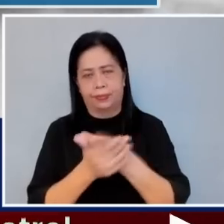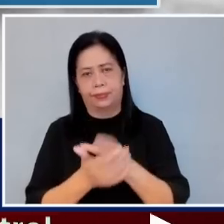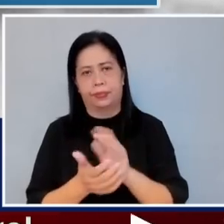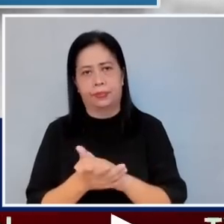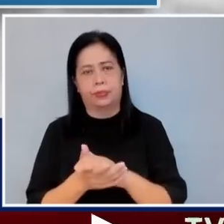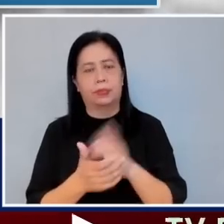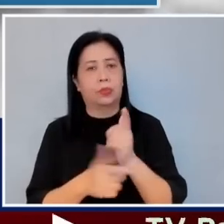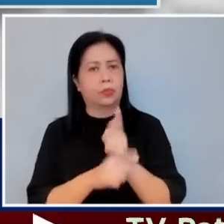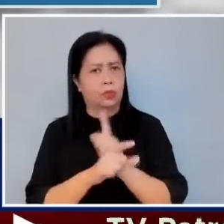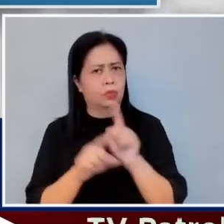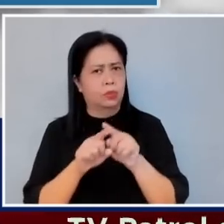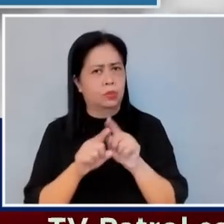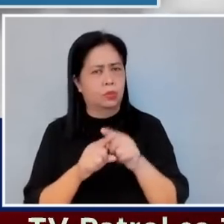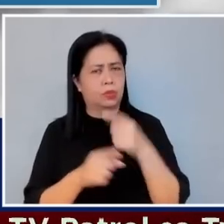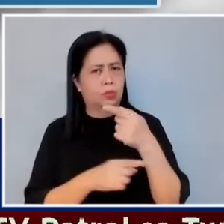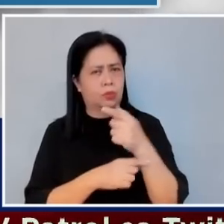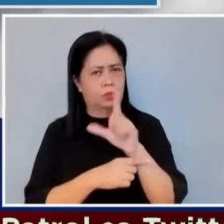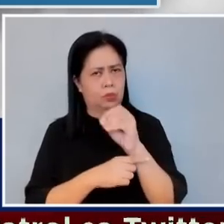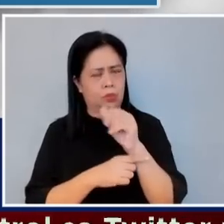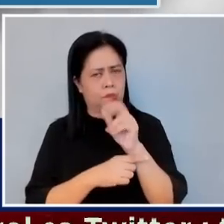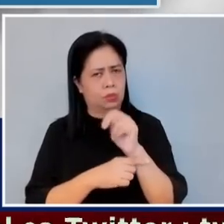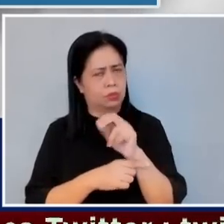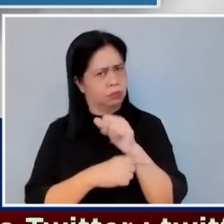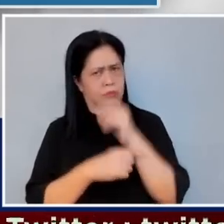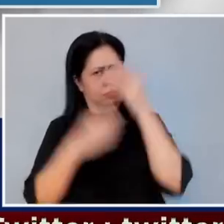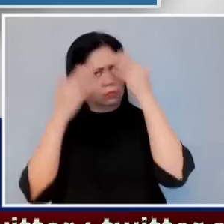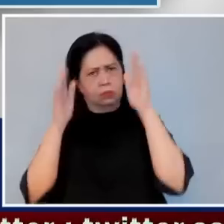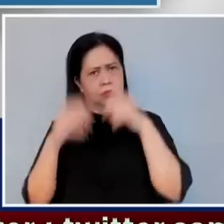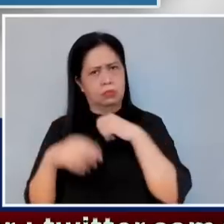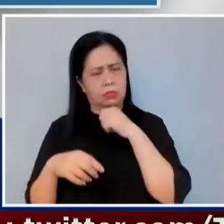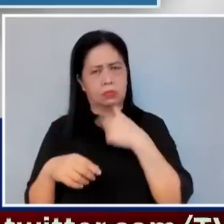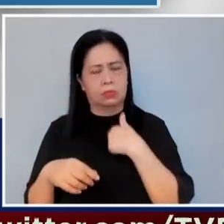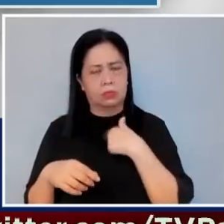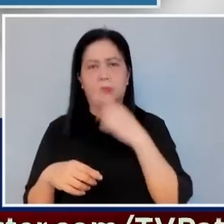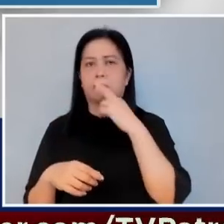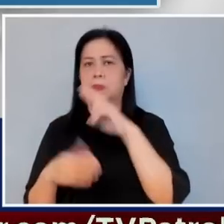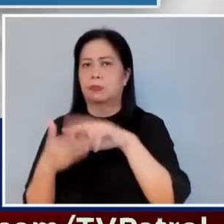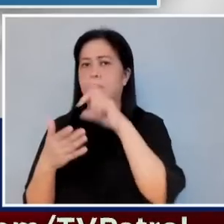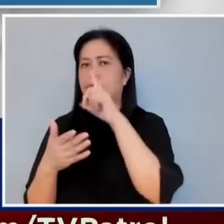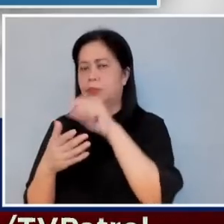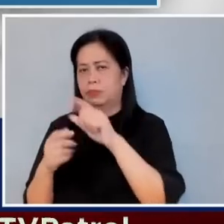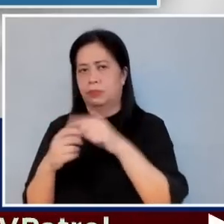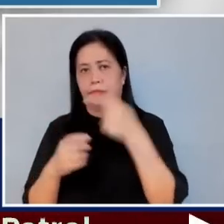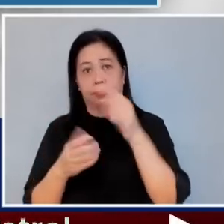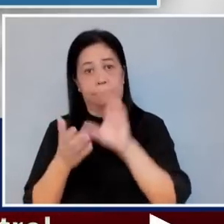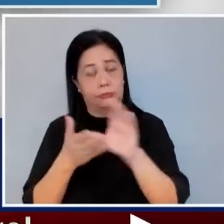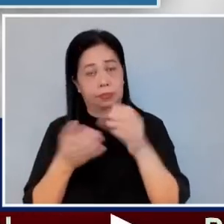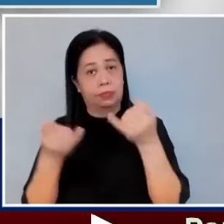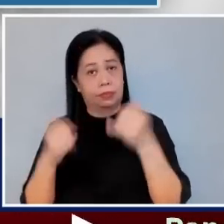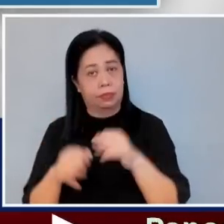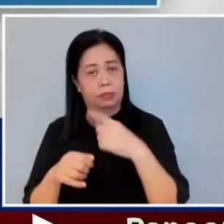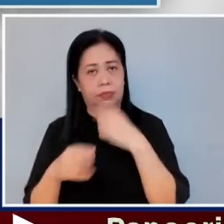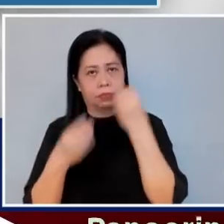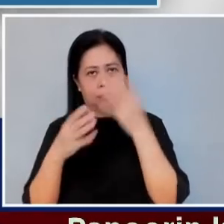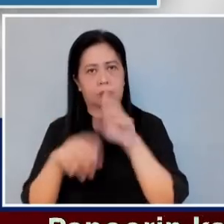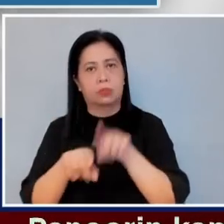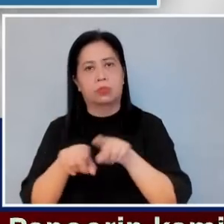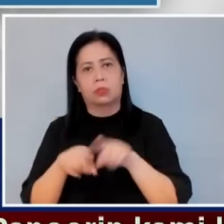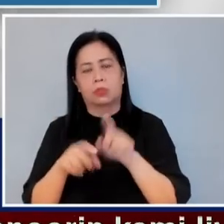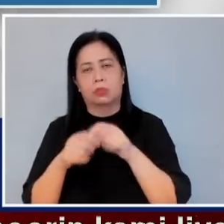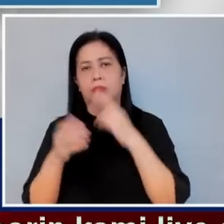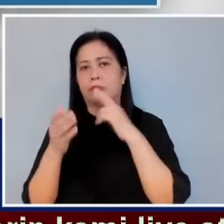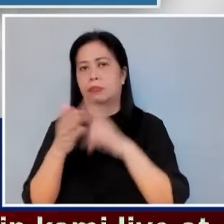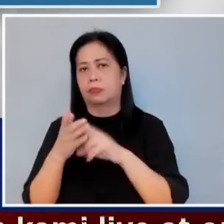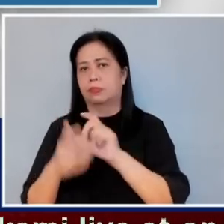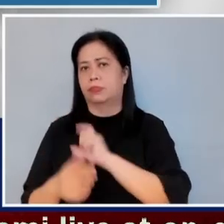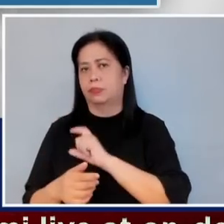Nakapag-loan din siya sa G-loan nang hindi niya nalalaman. Inireport niya sa GCash ang insidente at sinabihan din siyang mag-report sa